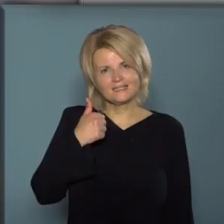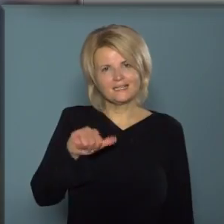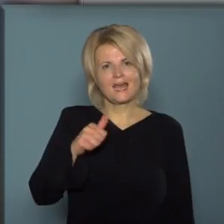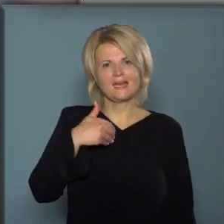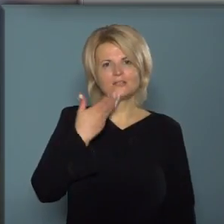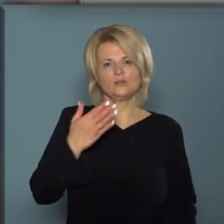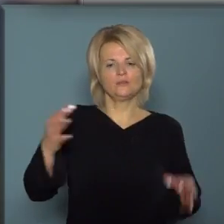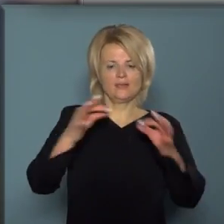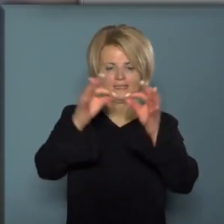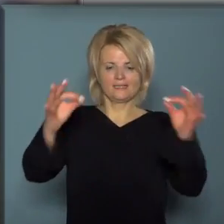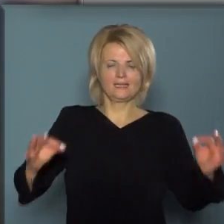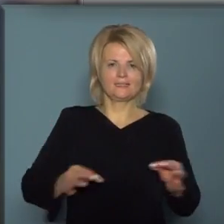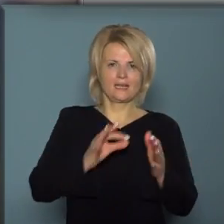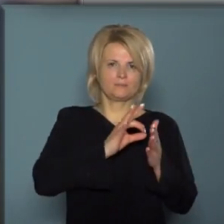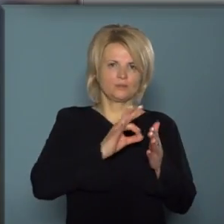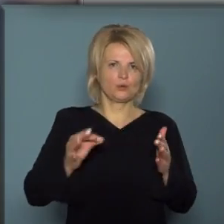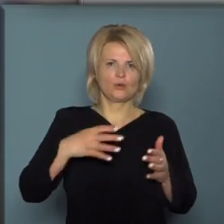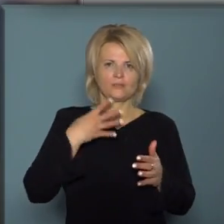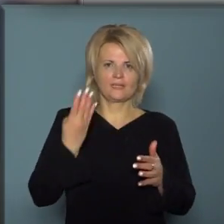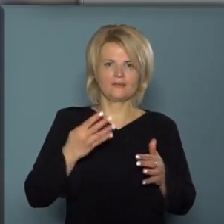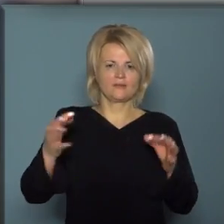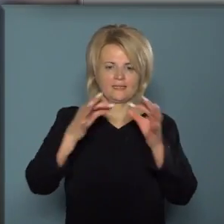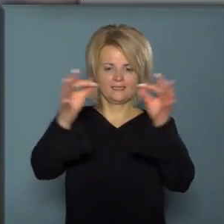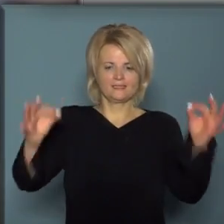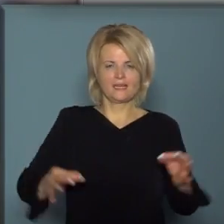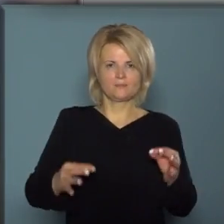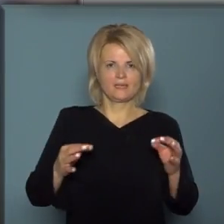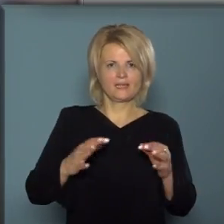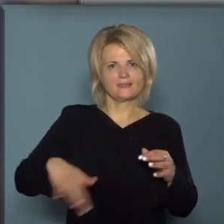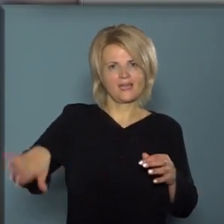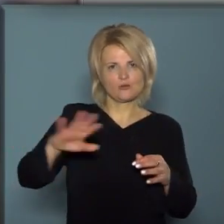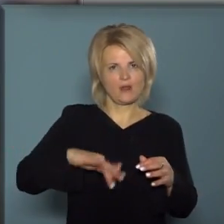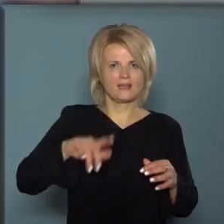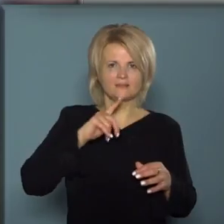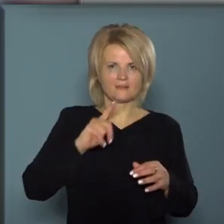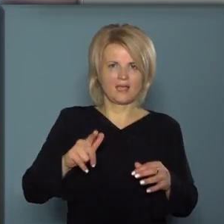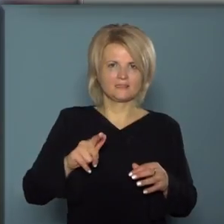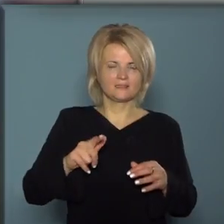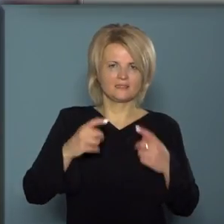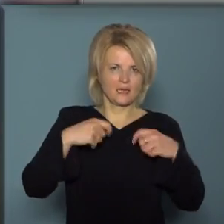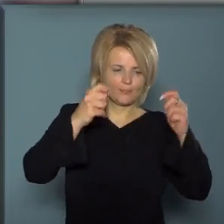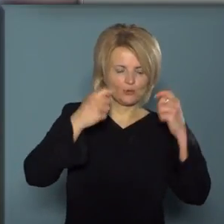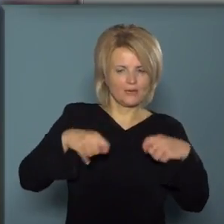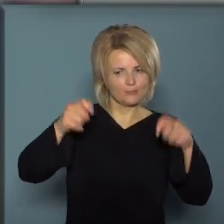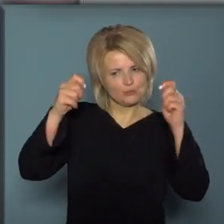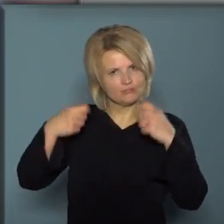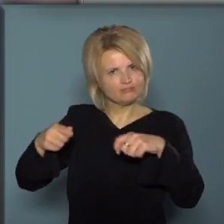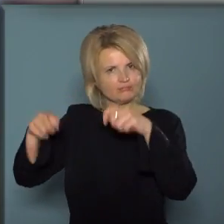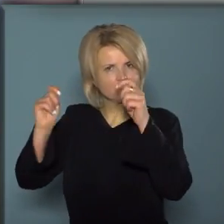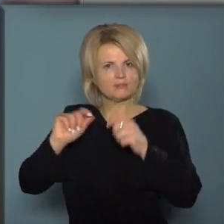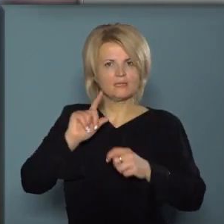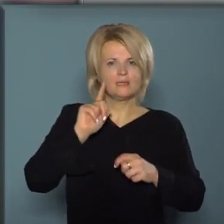150 négyzetmétertől a 40 négyzetméteres területekig terjedően épülnek meg, illetve